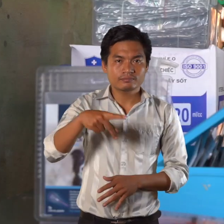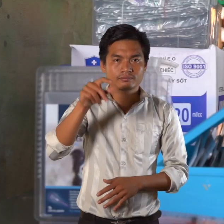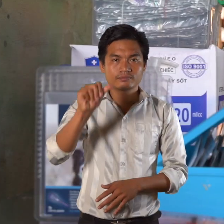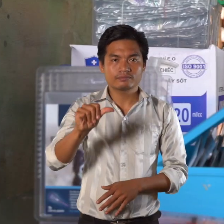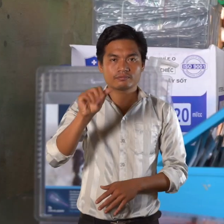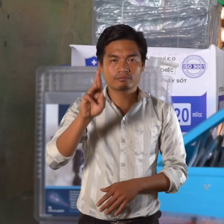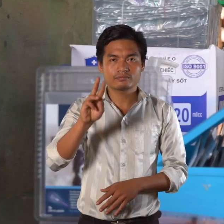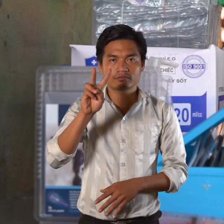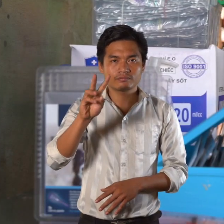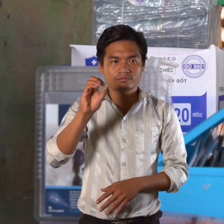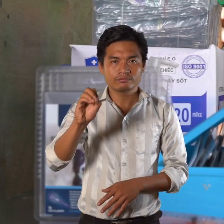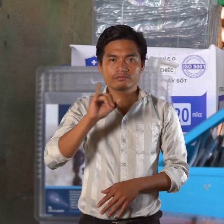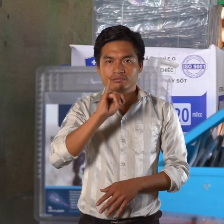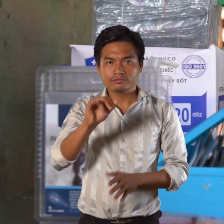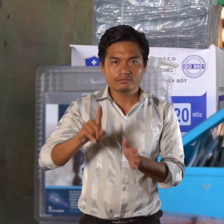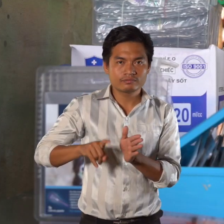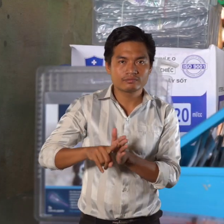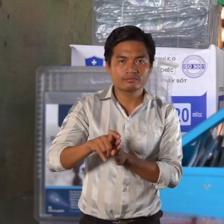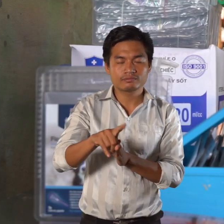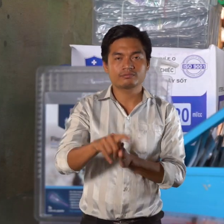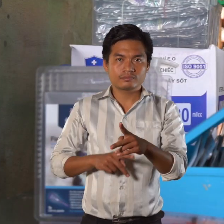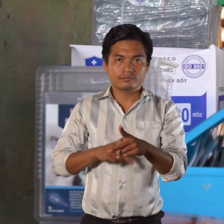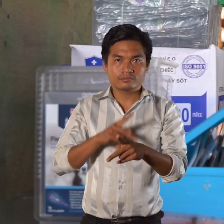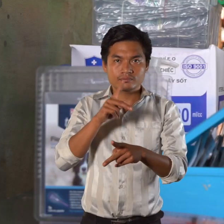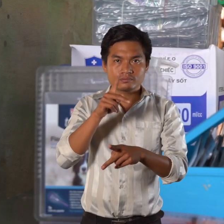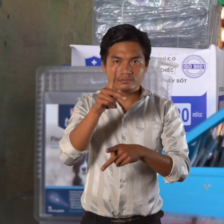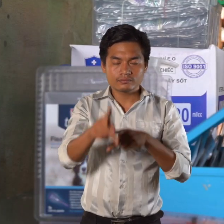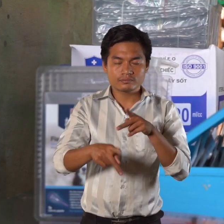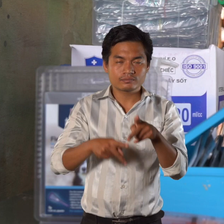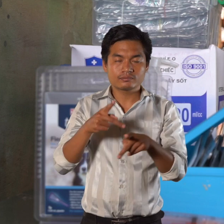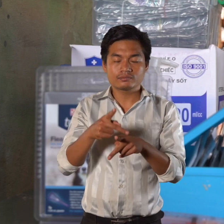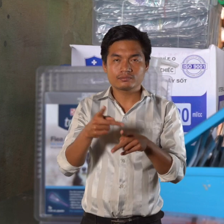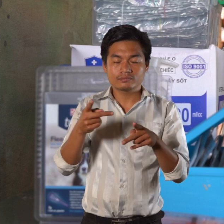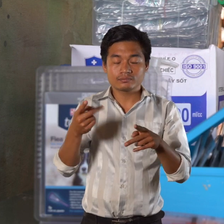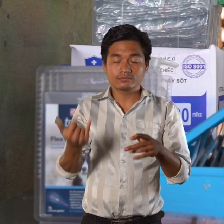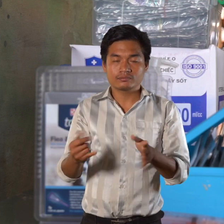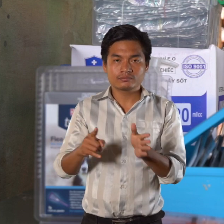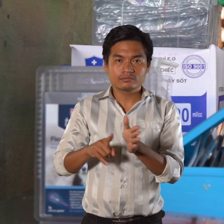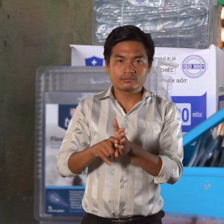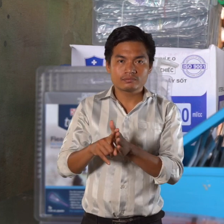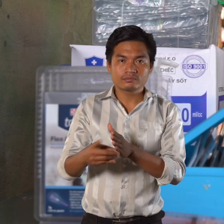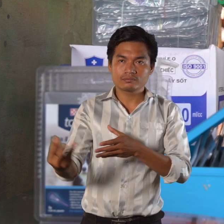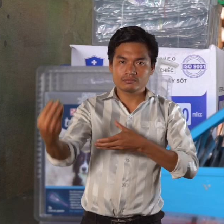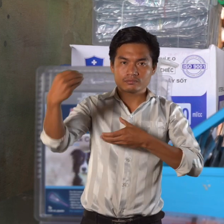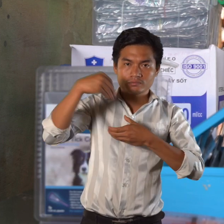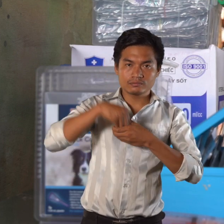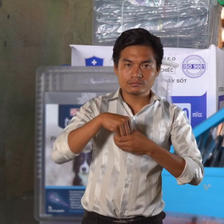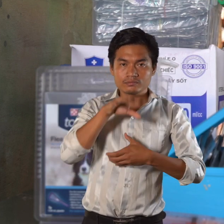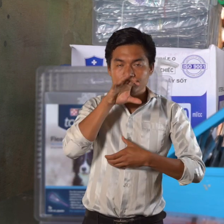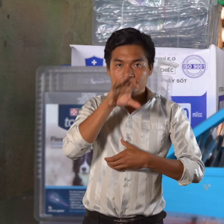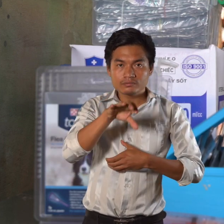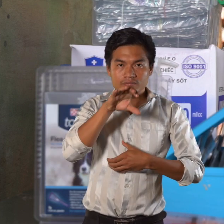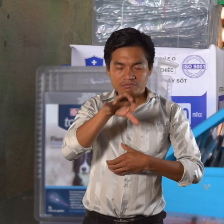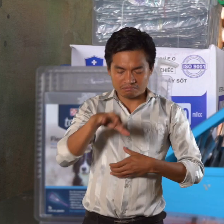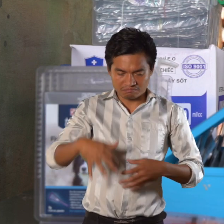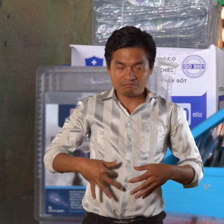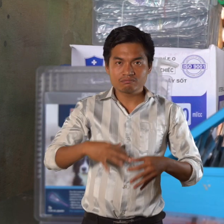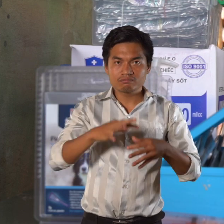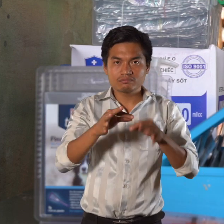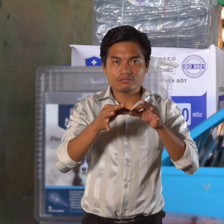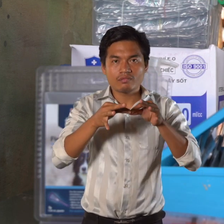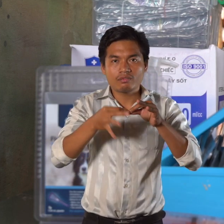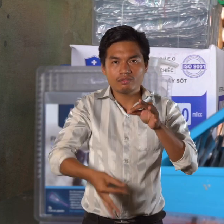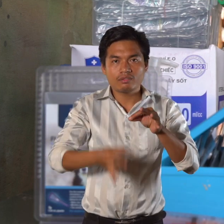មេរោគ Parvo ហ្នឹងវាជាប្រភេទវីរុសហើយវីរុសប្រភេទហ្នឹងកាលណាវាចូលទៅក្នុងខ្លួនឆ្កែវាធ្វើ